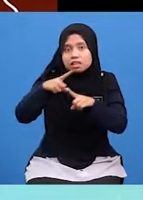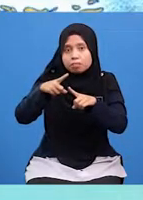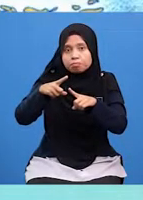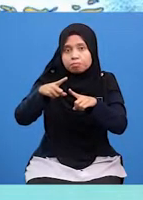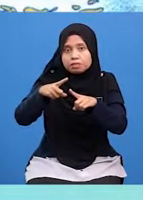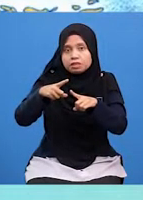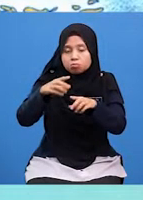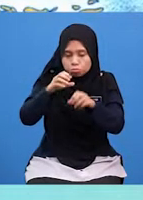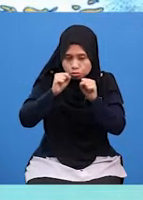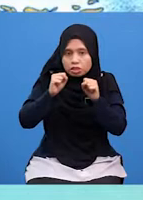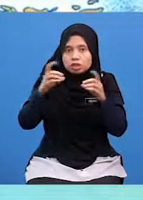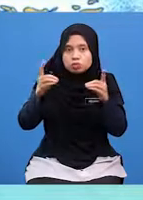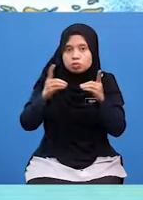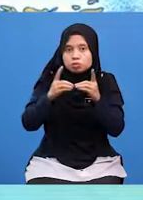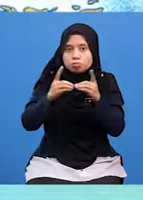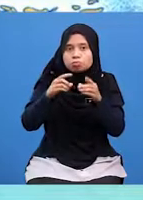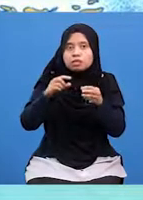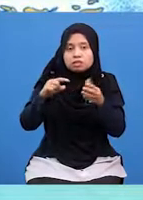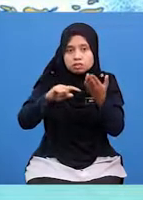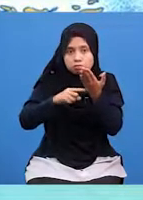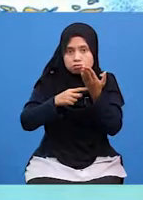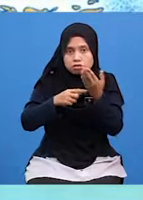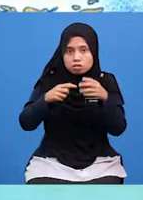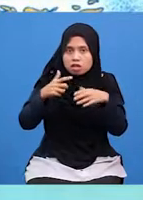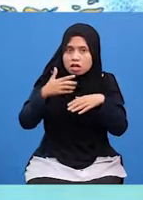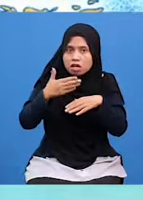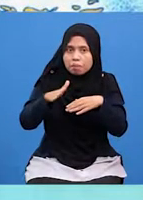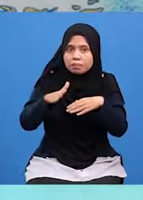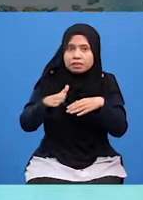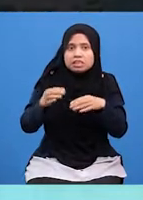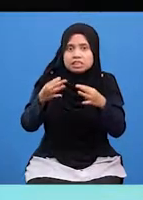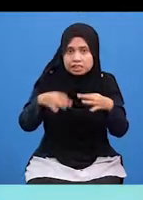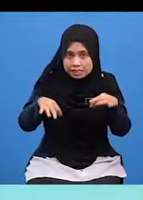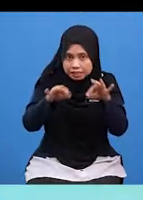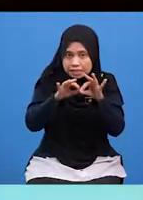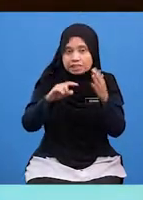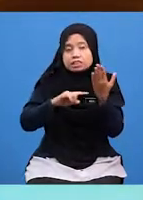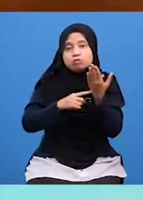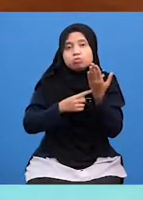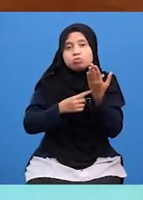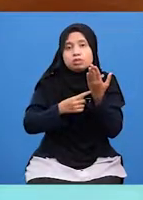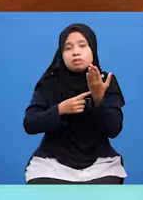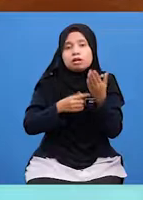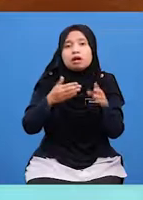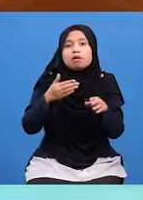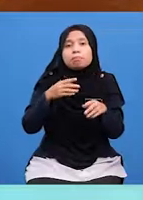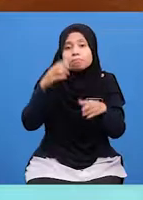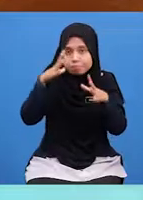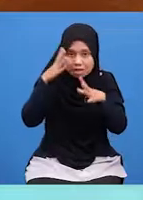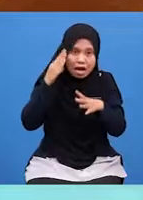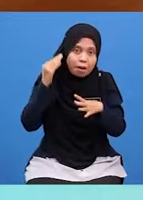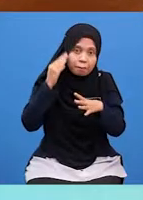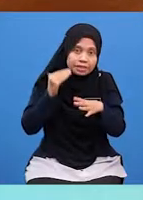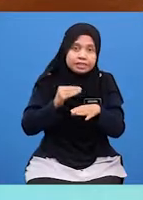beliau berjaya juga menerbitkan sebuah karya yang lengkap setelah menceritakan semula pengalamannya kepada Muhammad bin Juzai